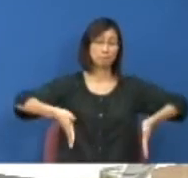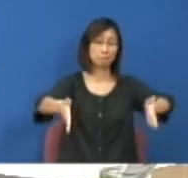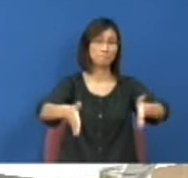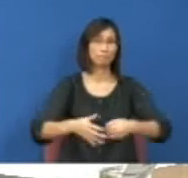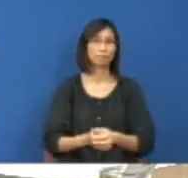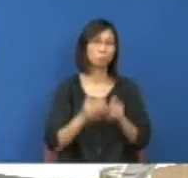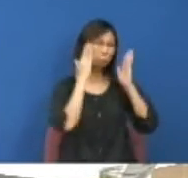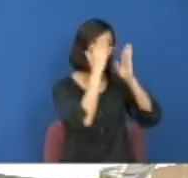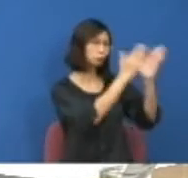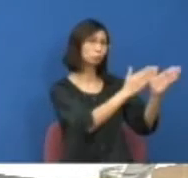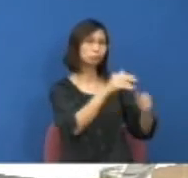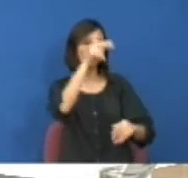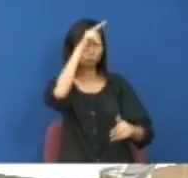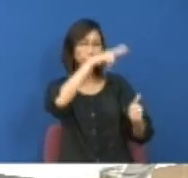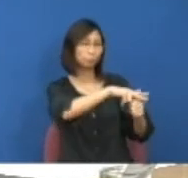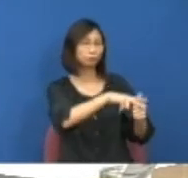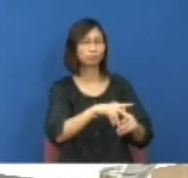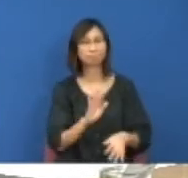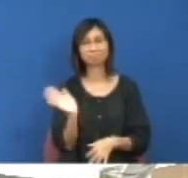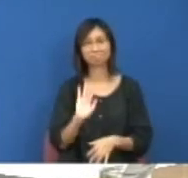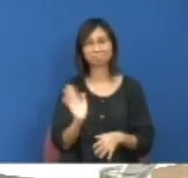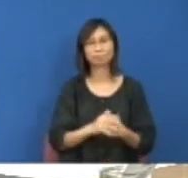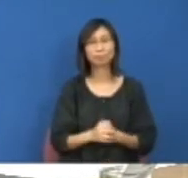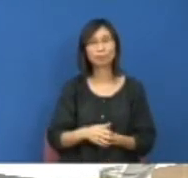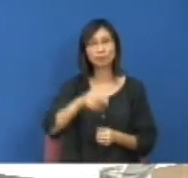大機會的，因為左翼政治是代表弱勢